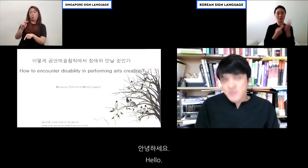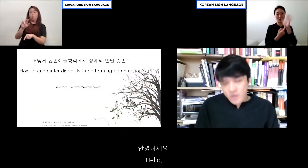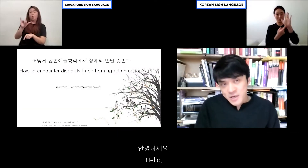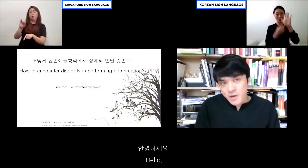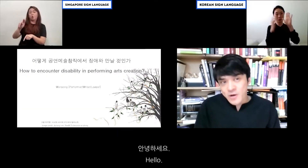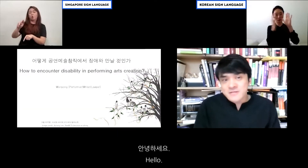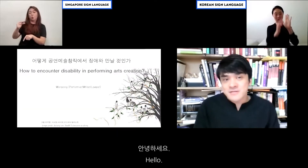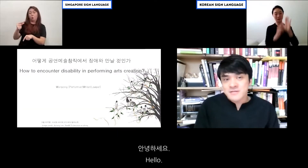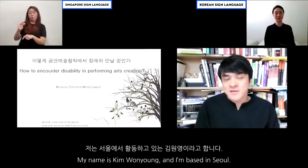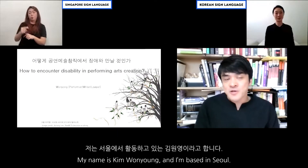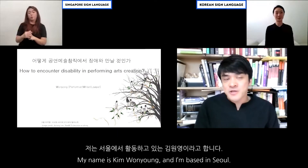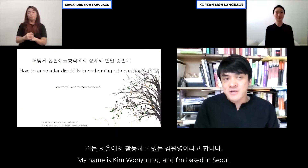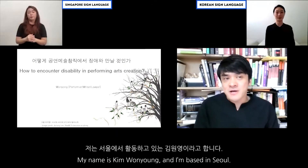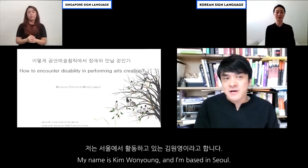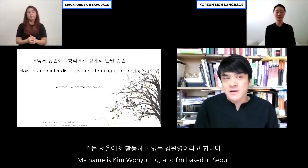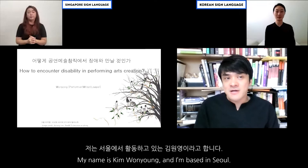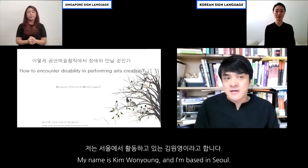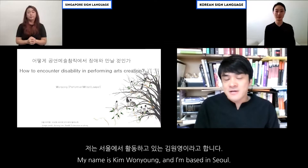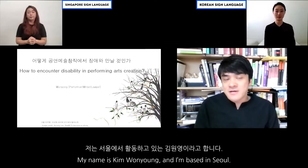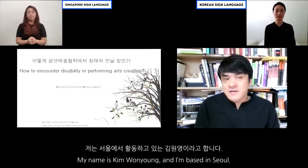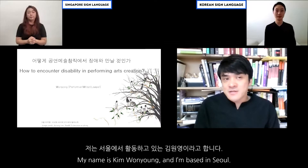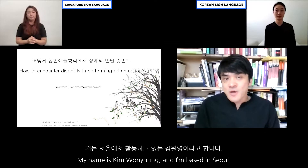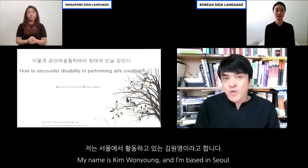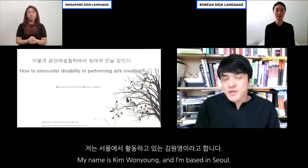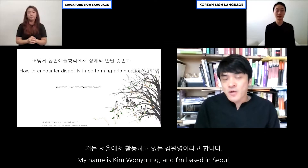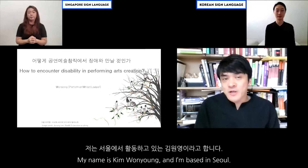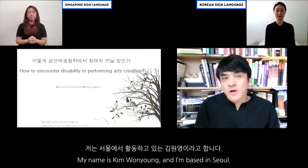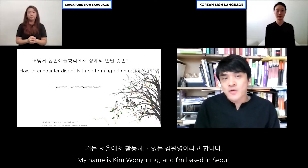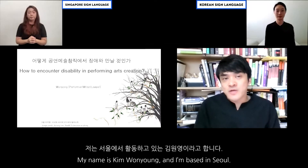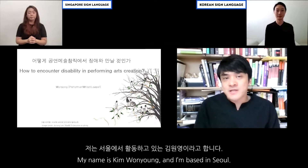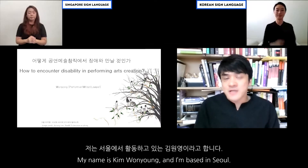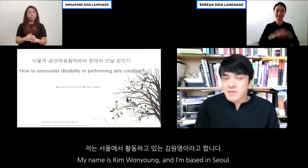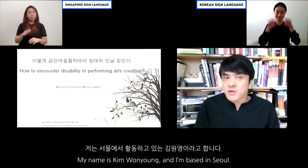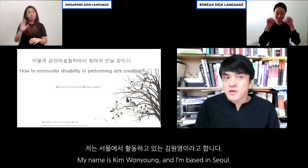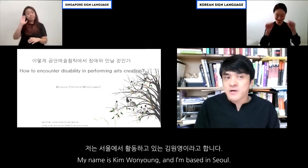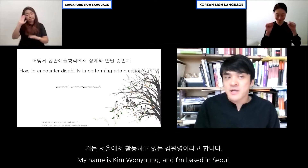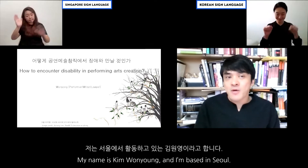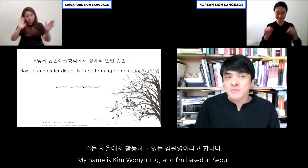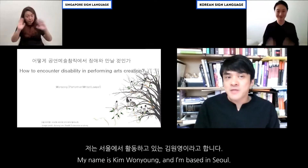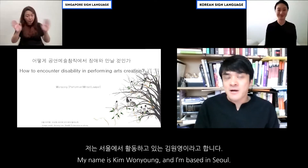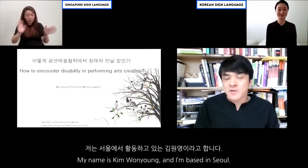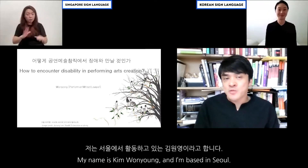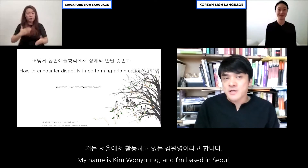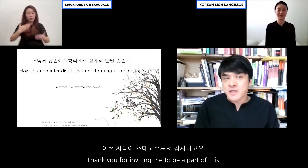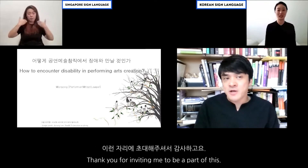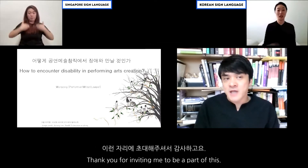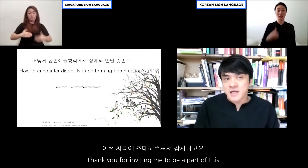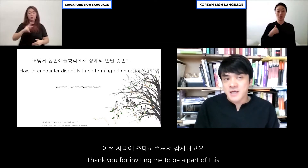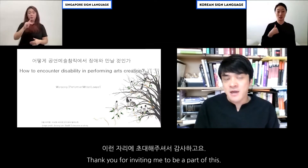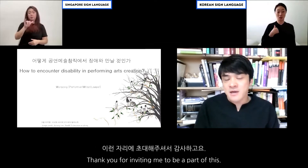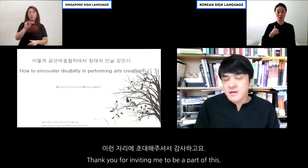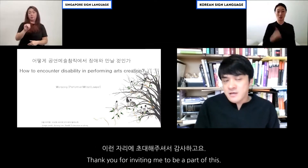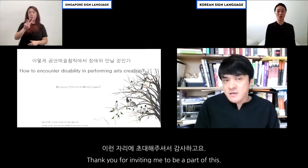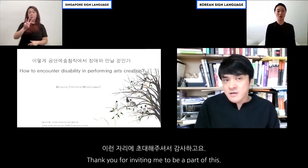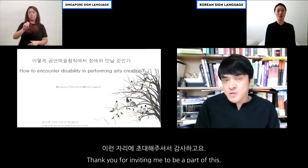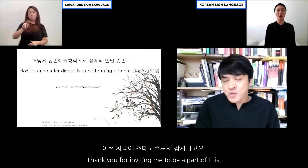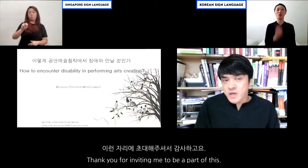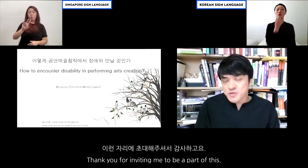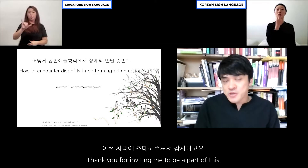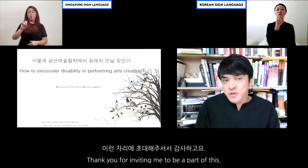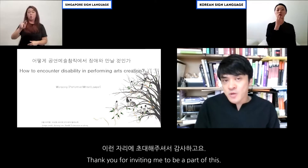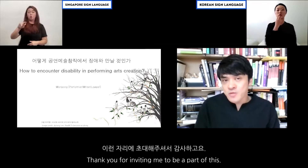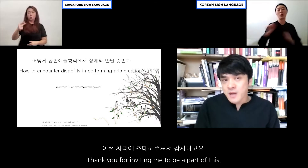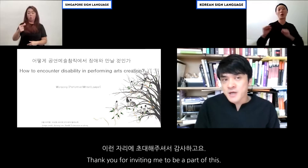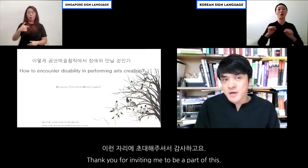네, 안녕하세요. 저는 서울에서 활동하고 있는 김원영이라고 합니다. 오늘 이런 자리에